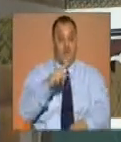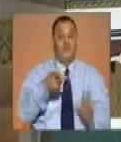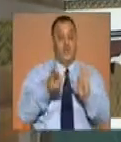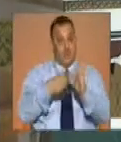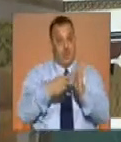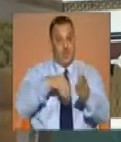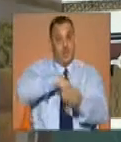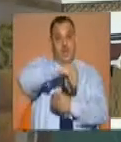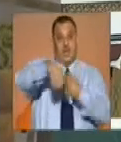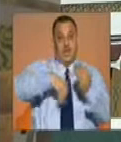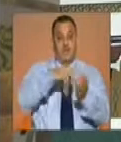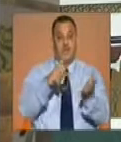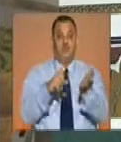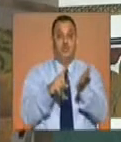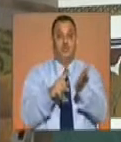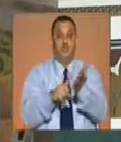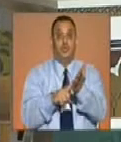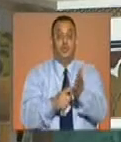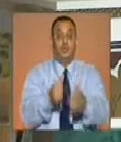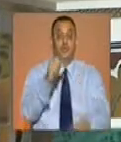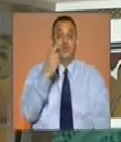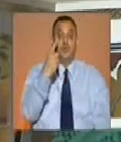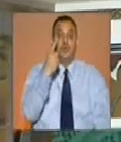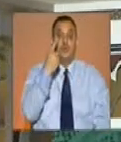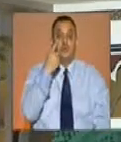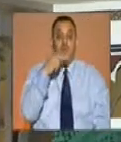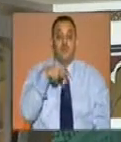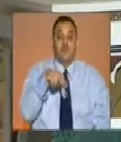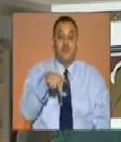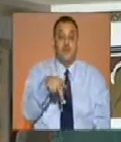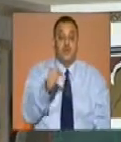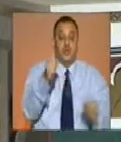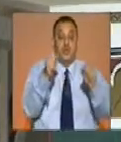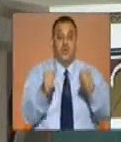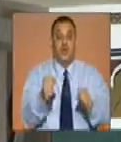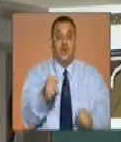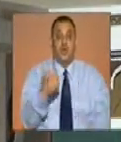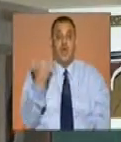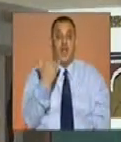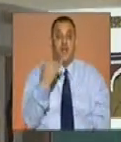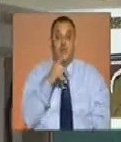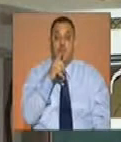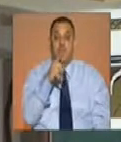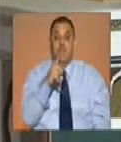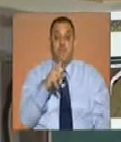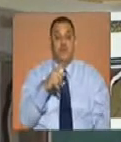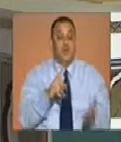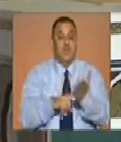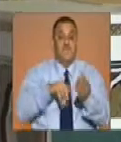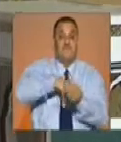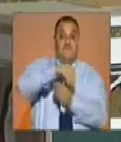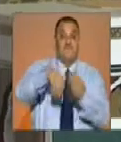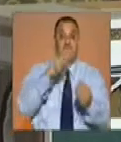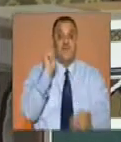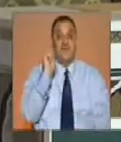نمشي عليها من هنا العمرة؟ ماشي في رمضان ما نقدرش، شوية الحالة القضاء، بغيت نمشي في العمرة عليها،